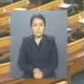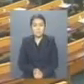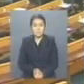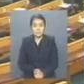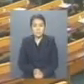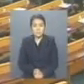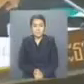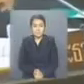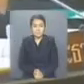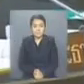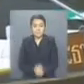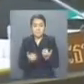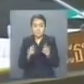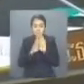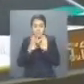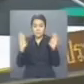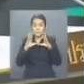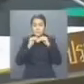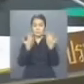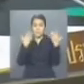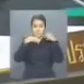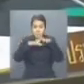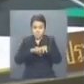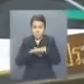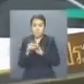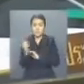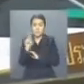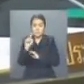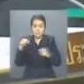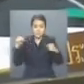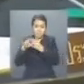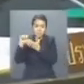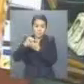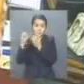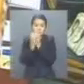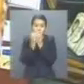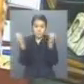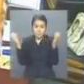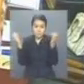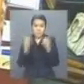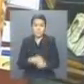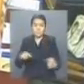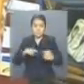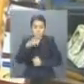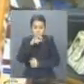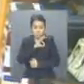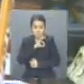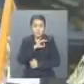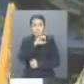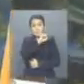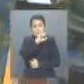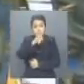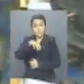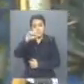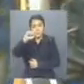ทันทีที่เปิดการประชุมร่วมกันของรัฐสภาเพื่อพิจารณาร่างแก้ไขรัฐธรรมนูญนะคะสมาชิกรัฐสภาต่างหารือถึงกรอบเวลา